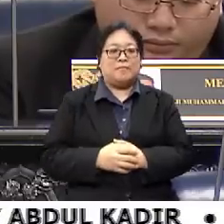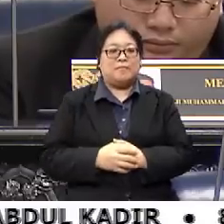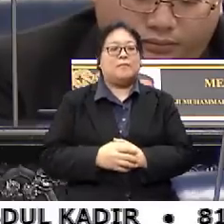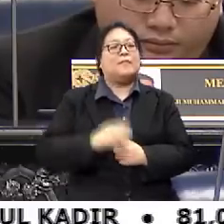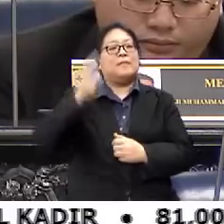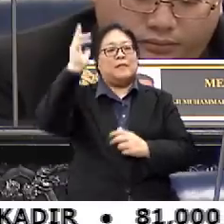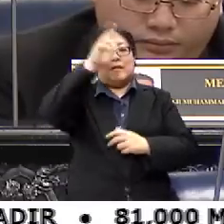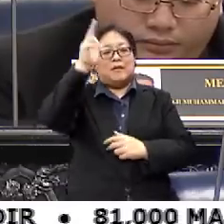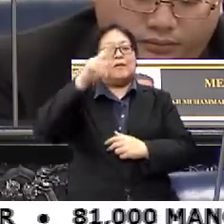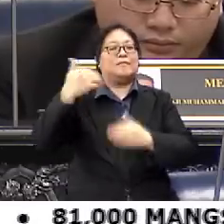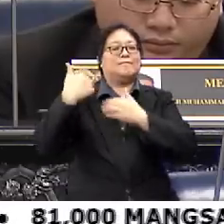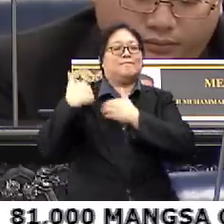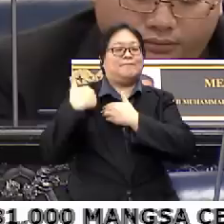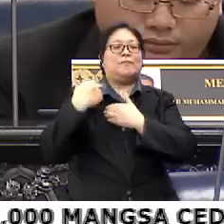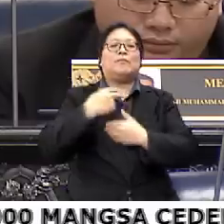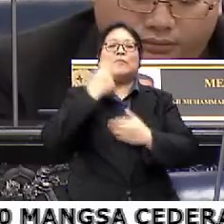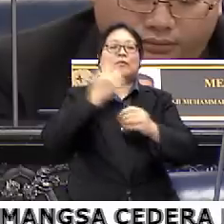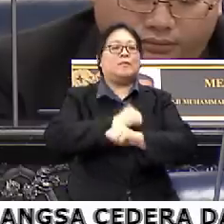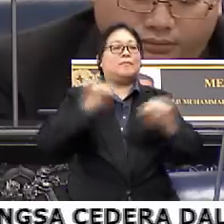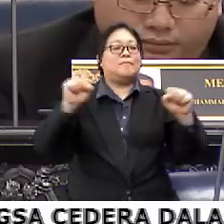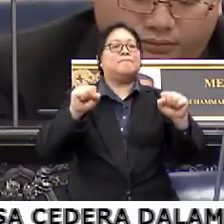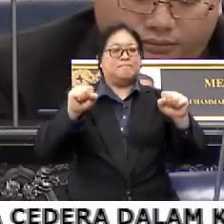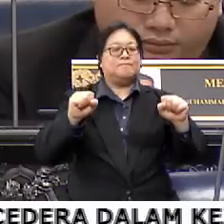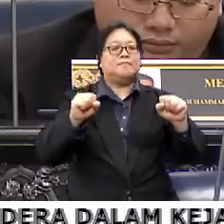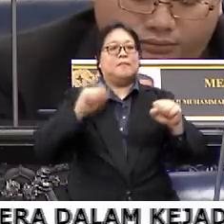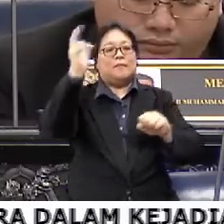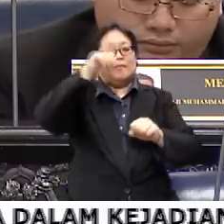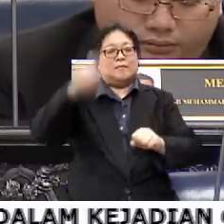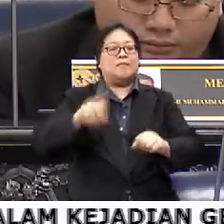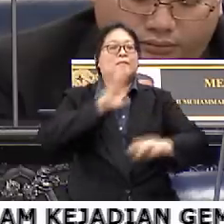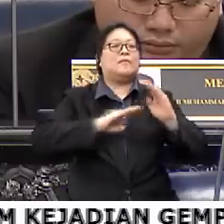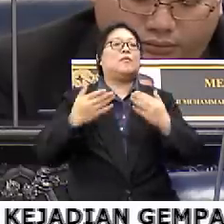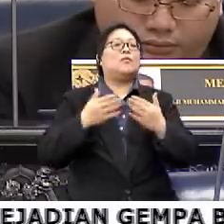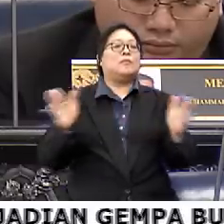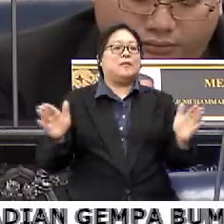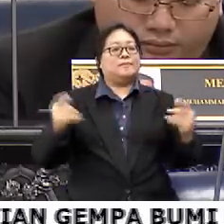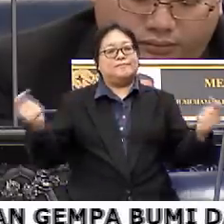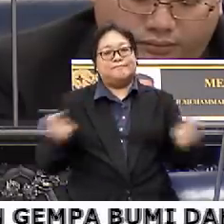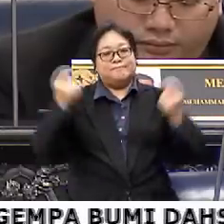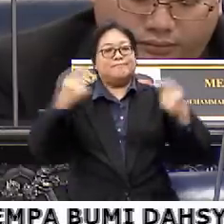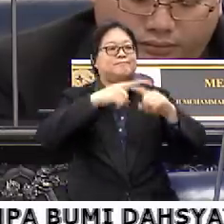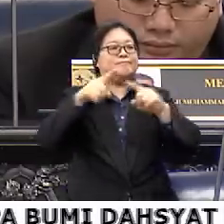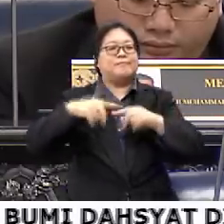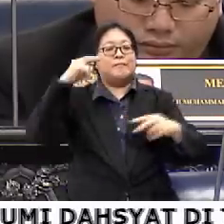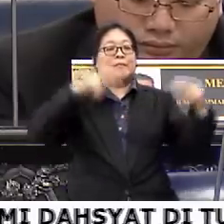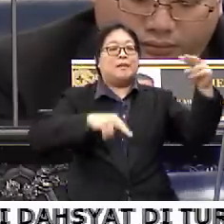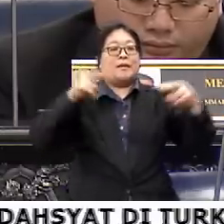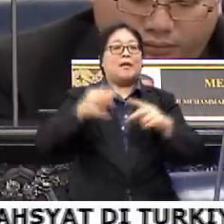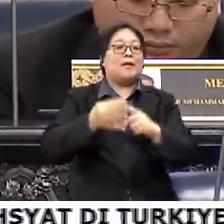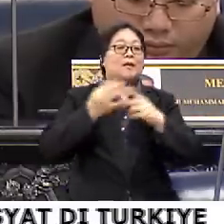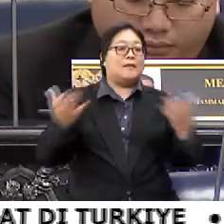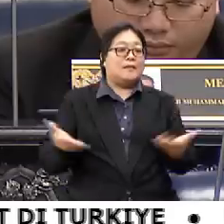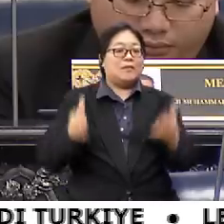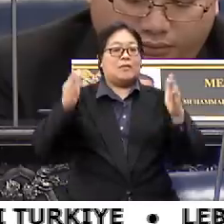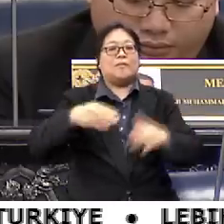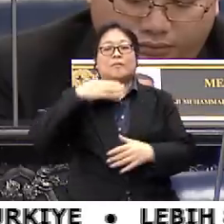yang mengamal dan mendukung semangat kebebasan bersuara, kerajaan perlu bersikap terbuka, meraihkan pandangan khususnya pada dalam kalangan